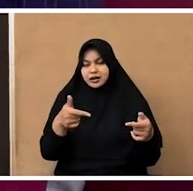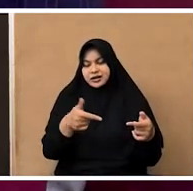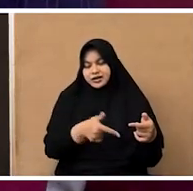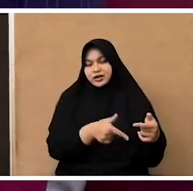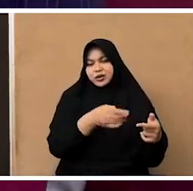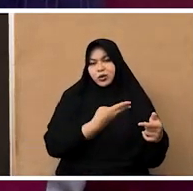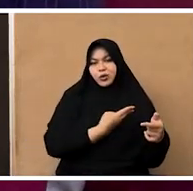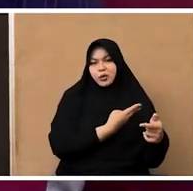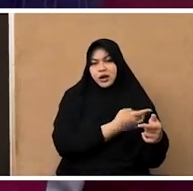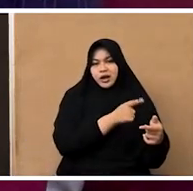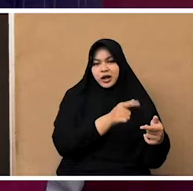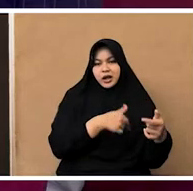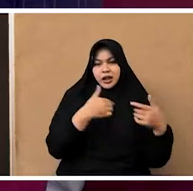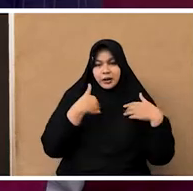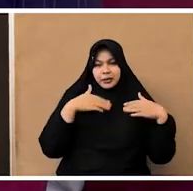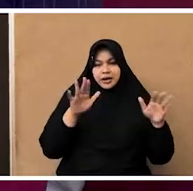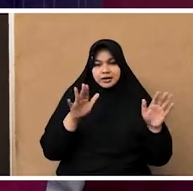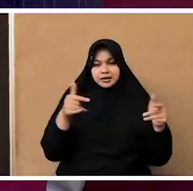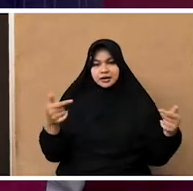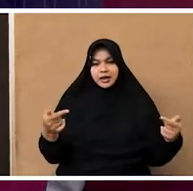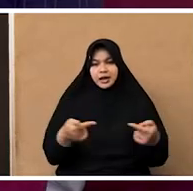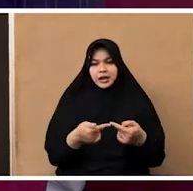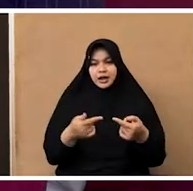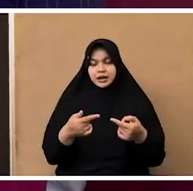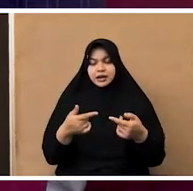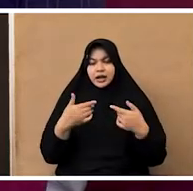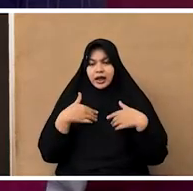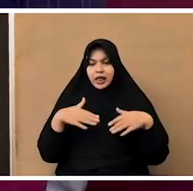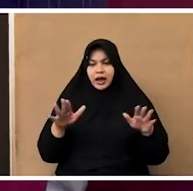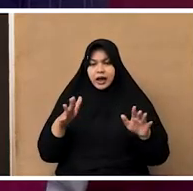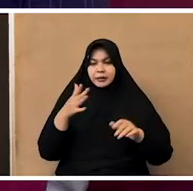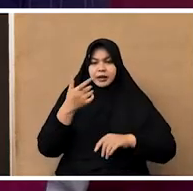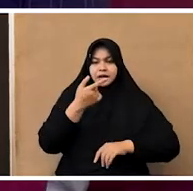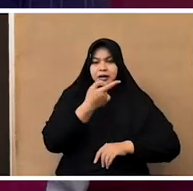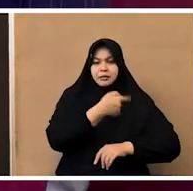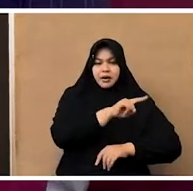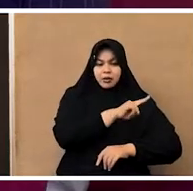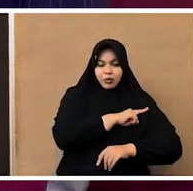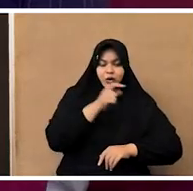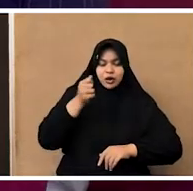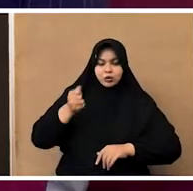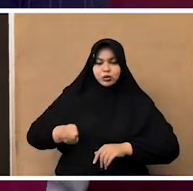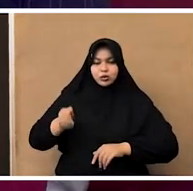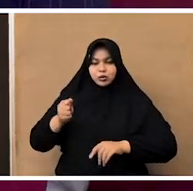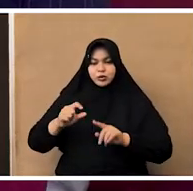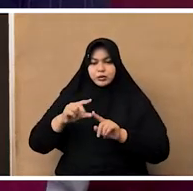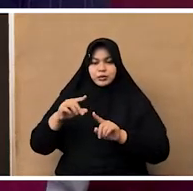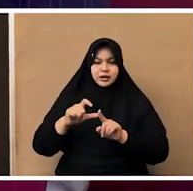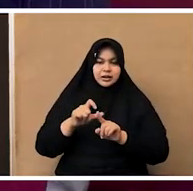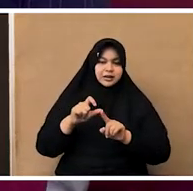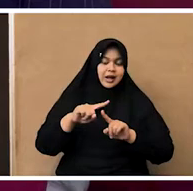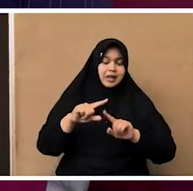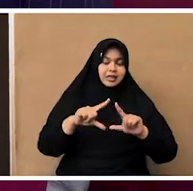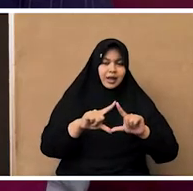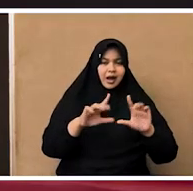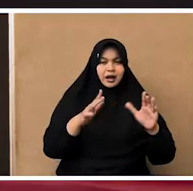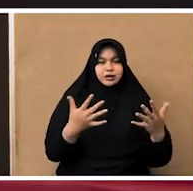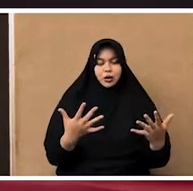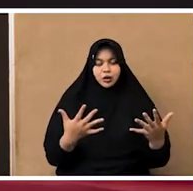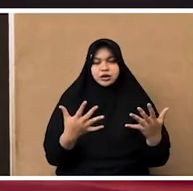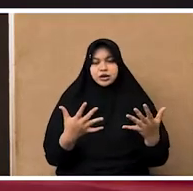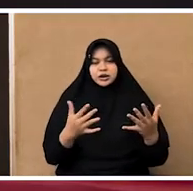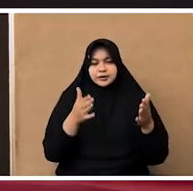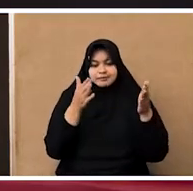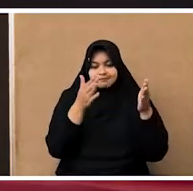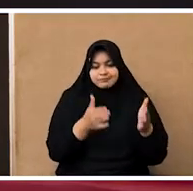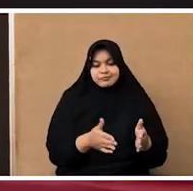ini sebetulnya terlepas dari kaitan dengan kehilanganku dalam hukum perdata dia lebih kepada sanksi